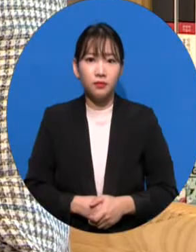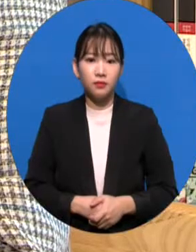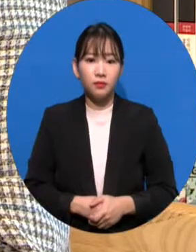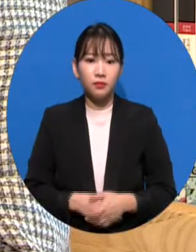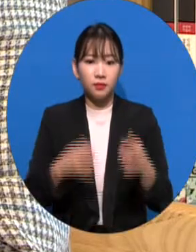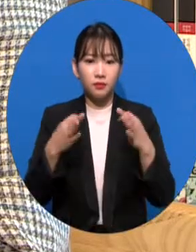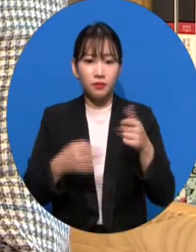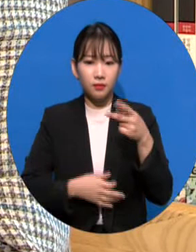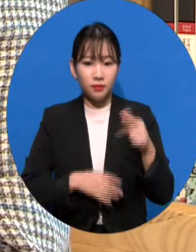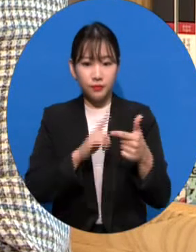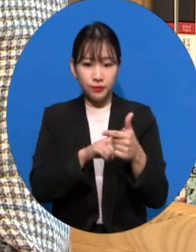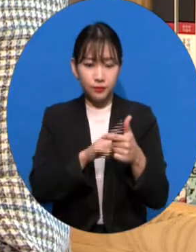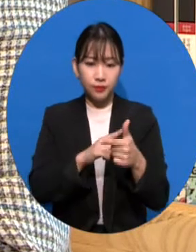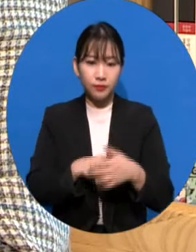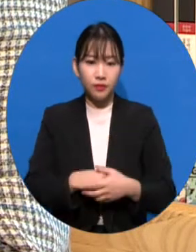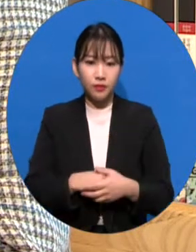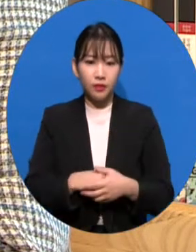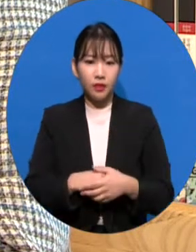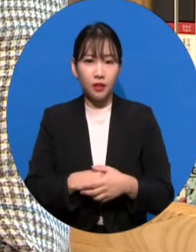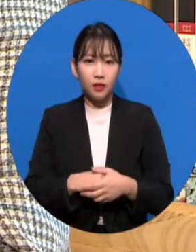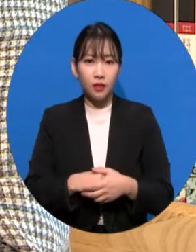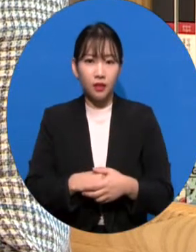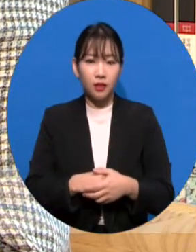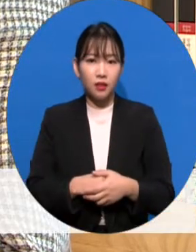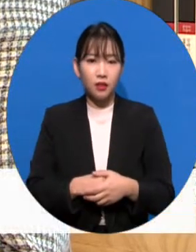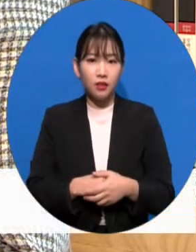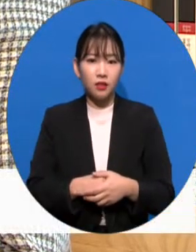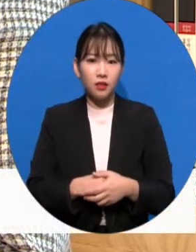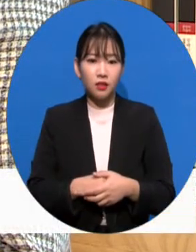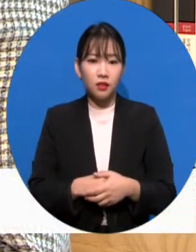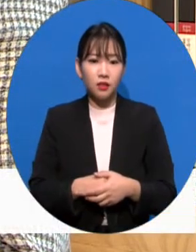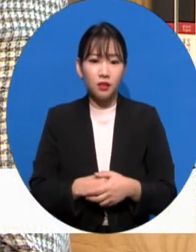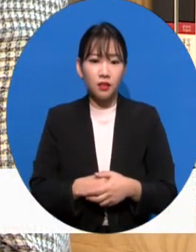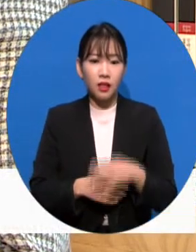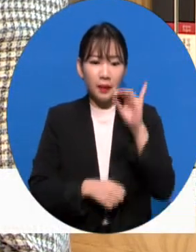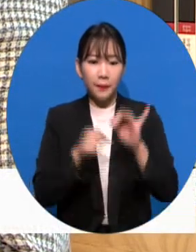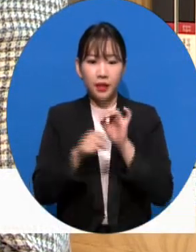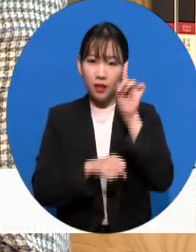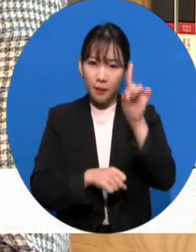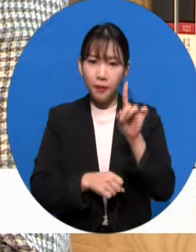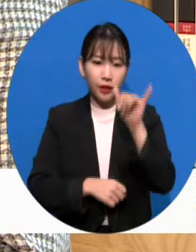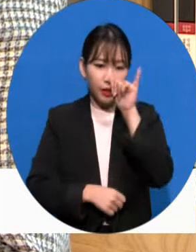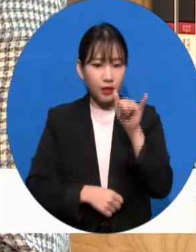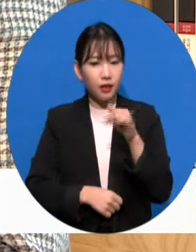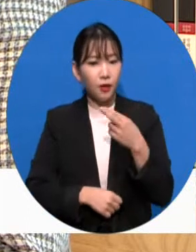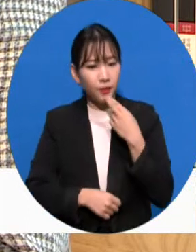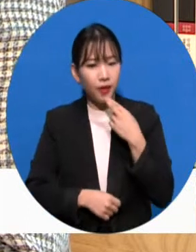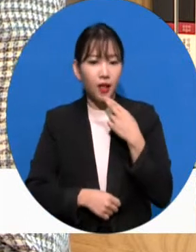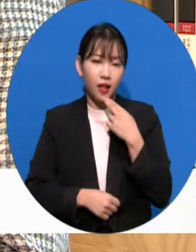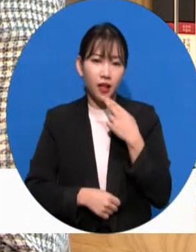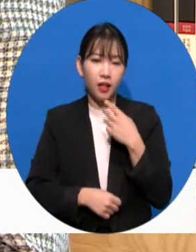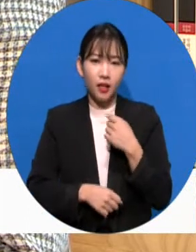그 김연 선생 작고했을 때 백년 한 번쯤 나올까 한